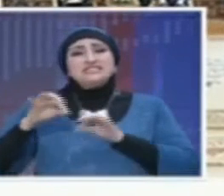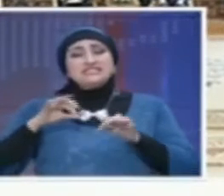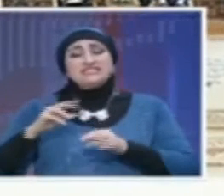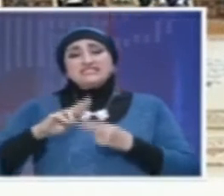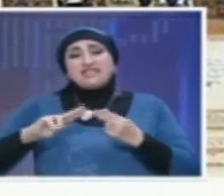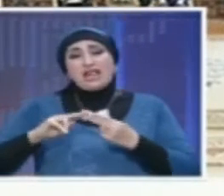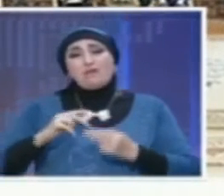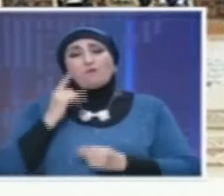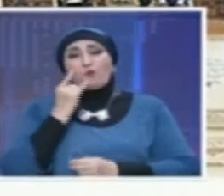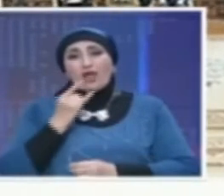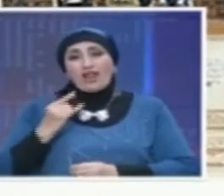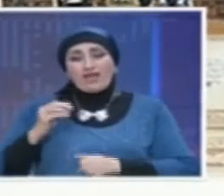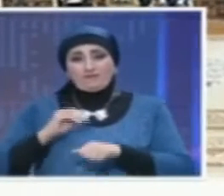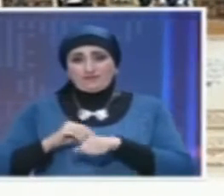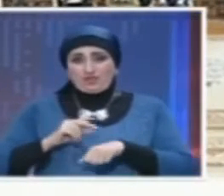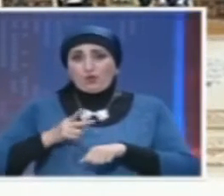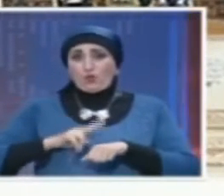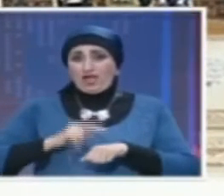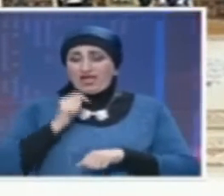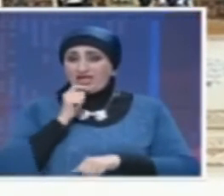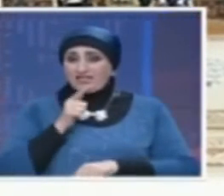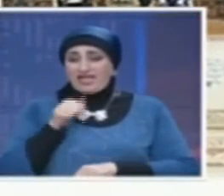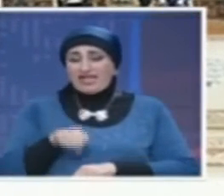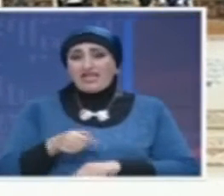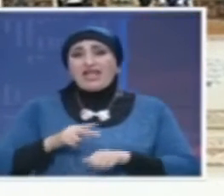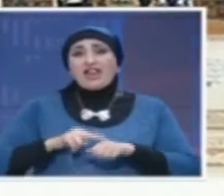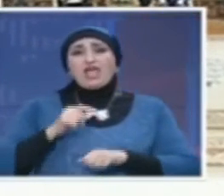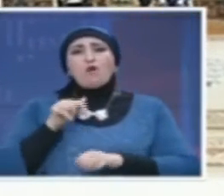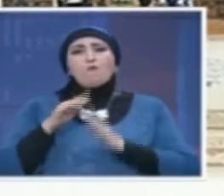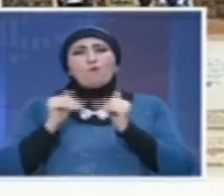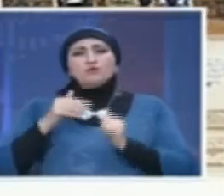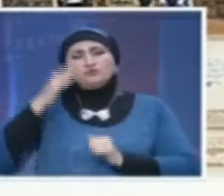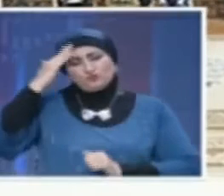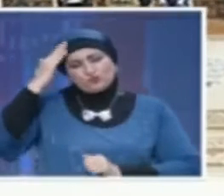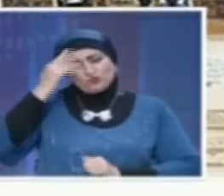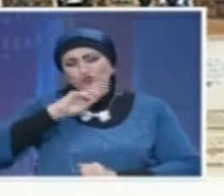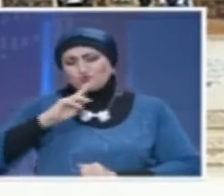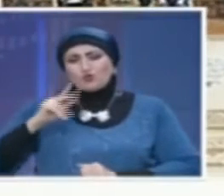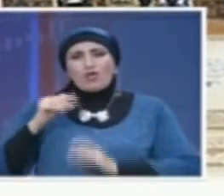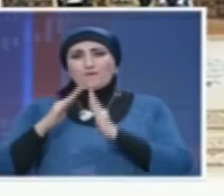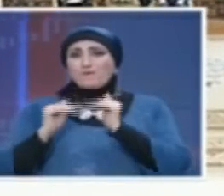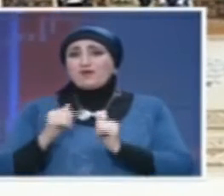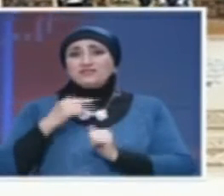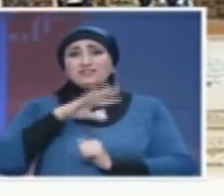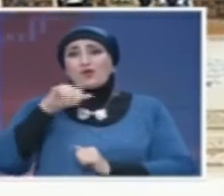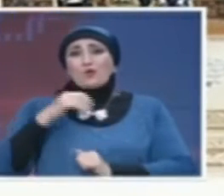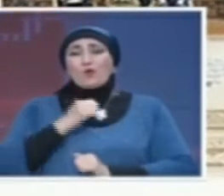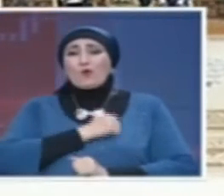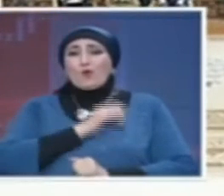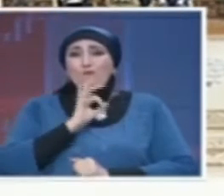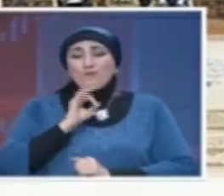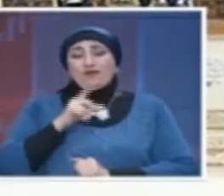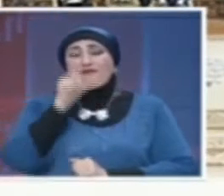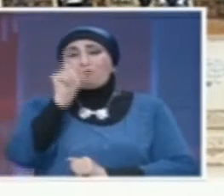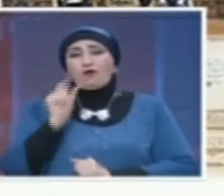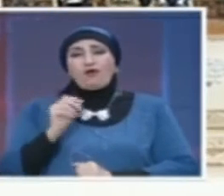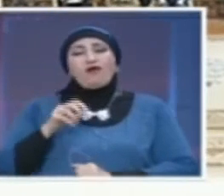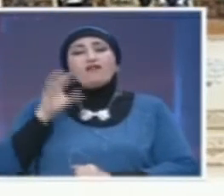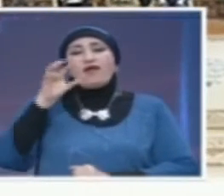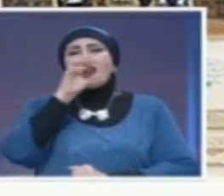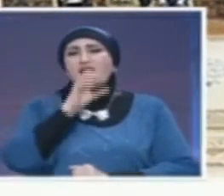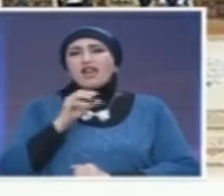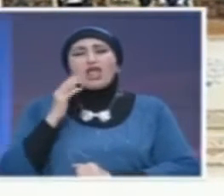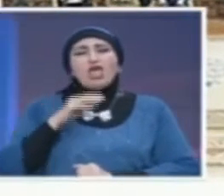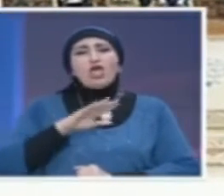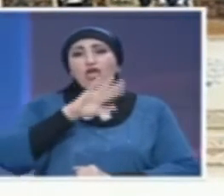بالقارة. كما أعرب الرئيس الناميبي الأسبق عن التقدير الذي تحظى به مصر في ناميبيا والقارة الإفريقية لما